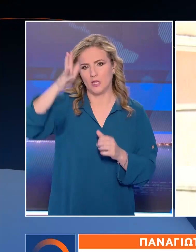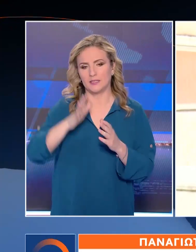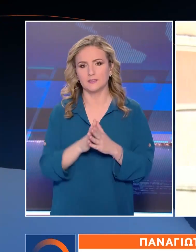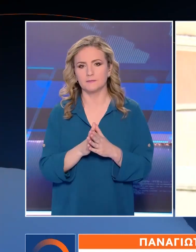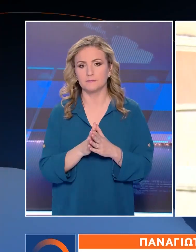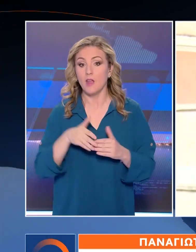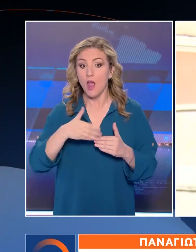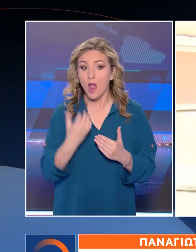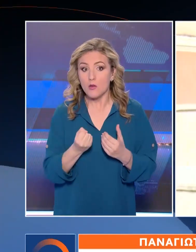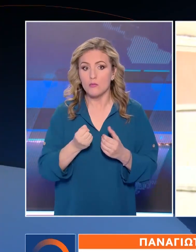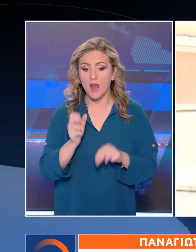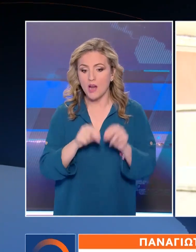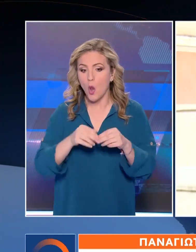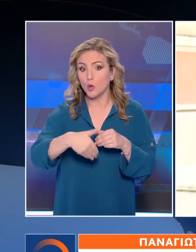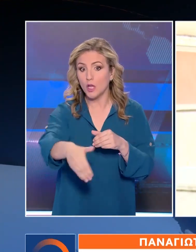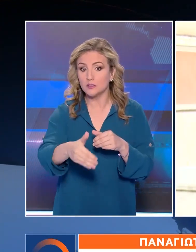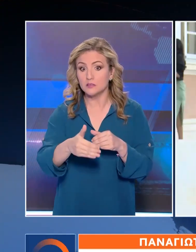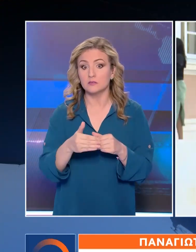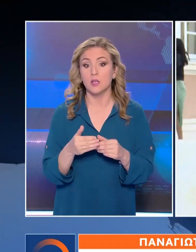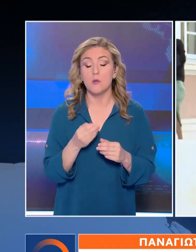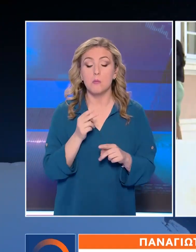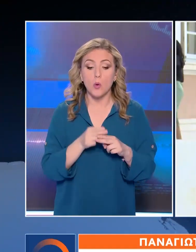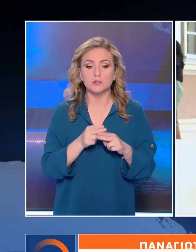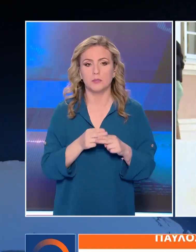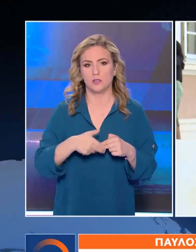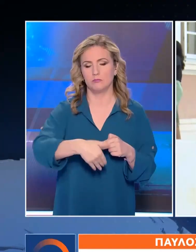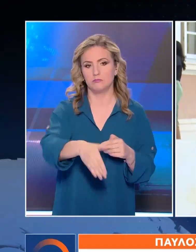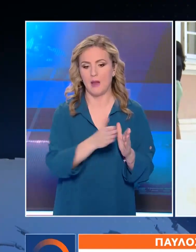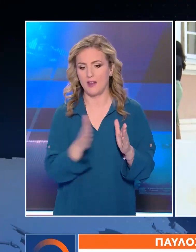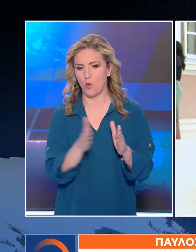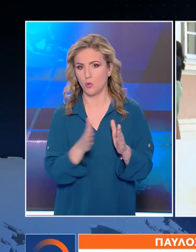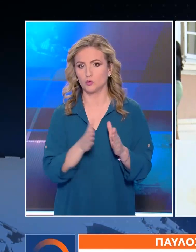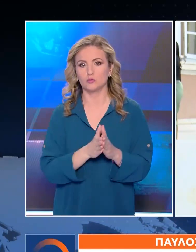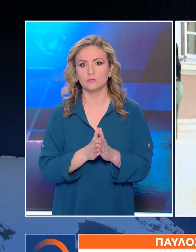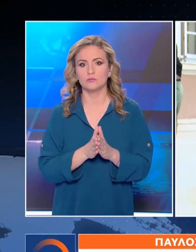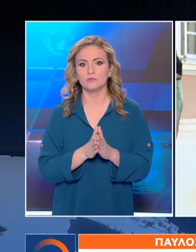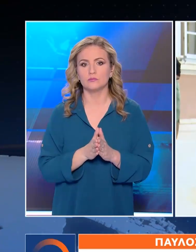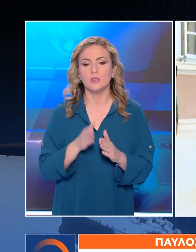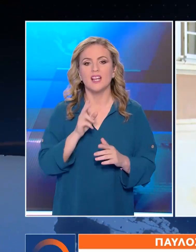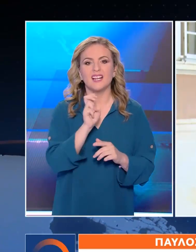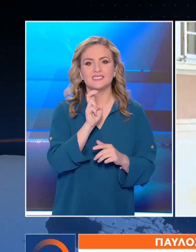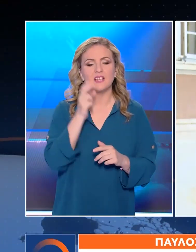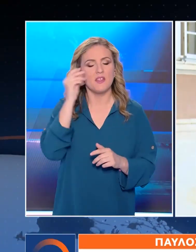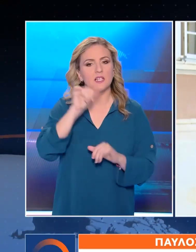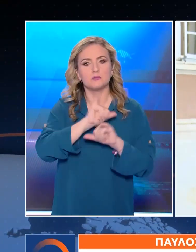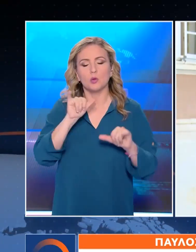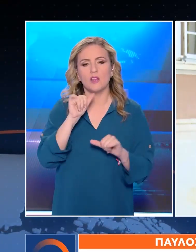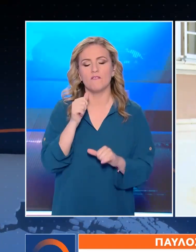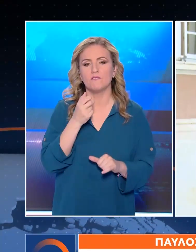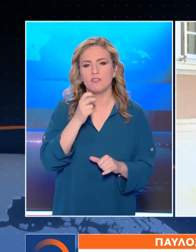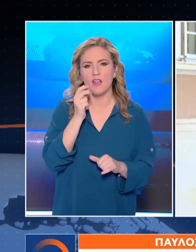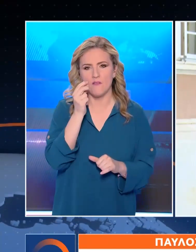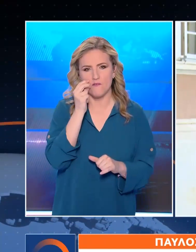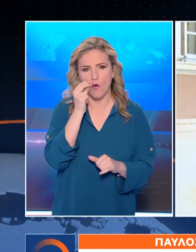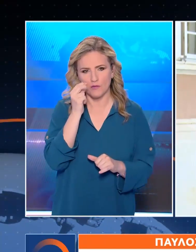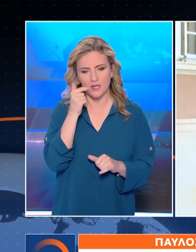έρχομαι εκλογές μπροστά μας, οπότε καταλαβαίνετε ότι έχει μια μεγάλη σημασία. Θέλω όμως να πω ότι δεν θα ξεχάσω ποτέ τη Φόφη Γεννηματά, η οποία ήταν ο άνθρωπος